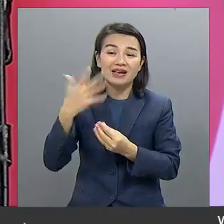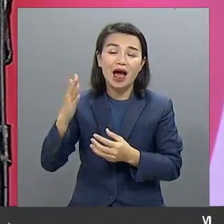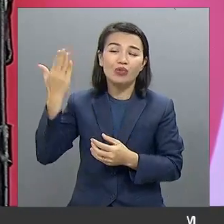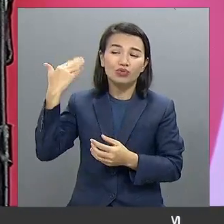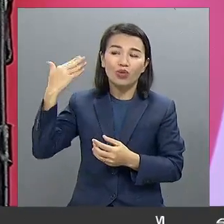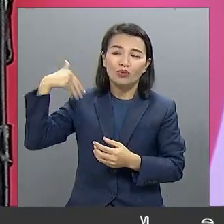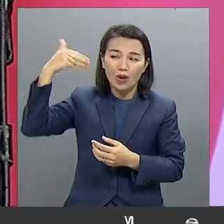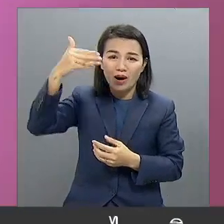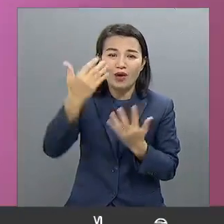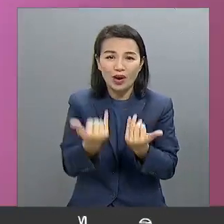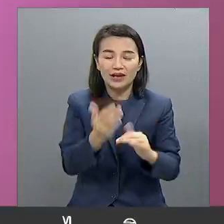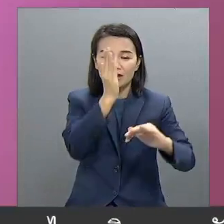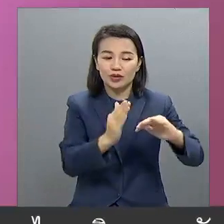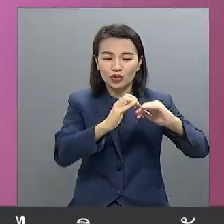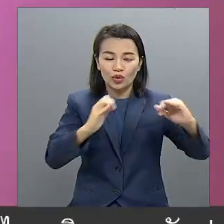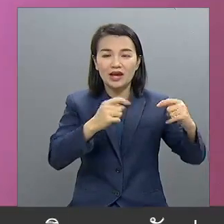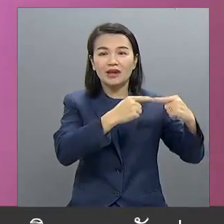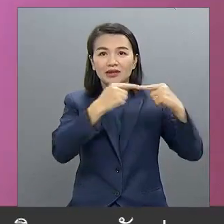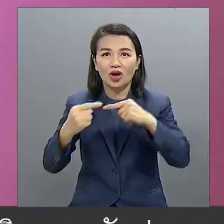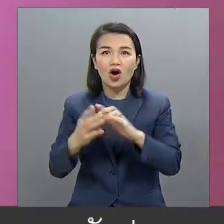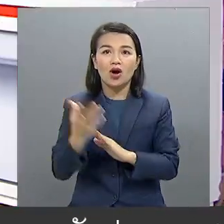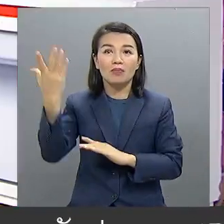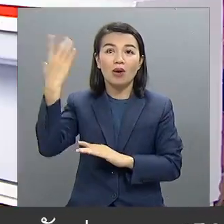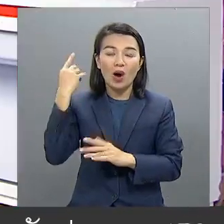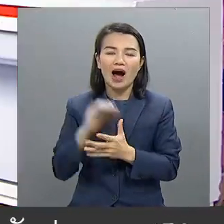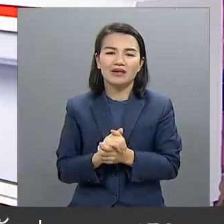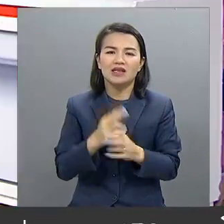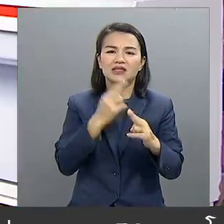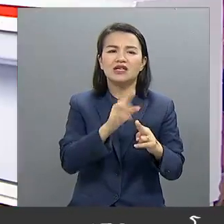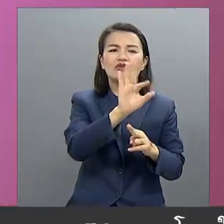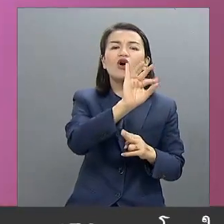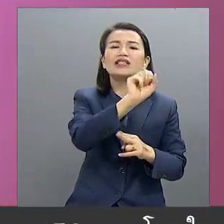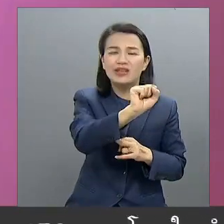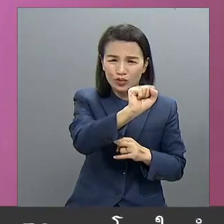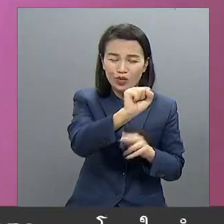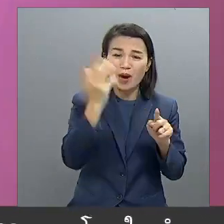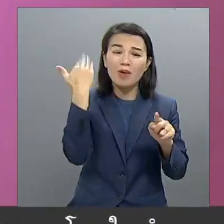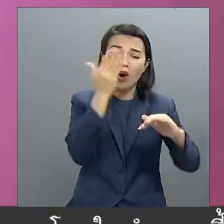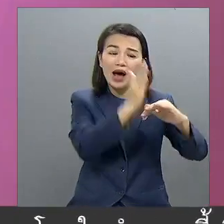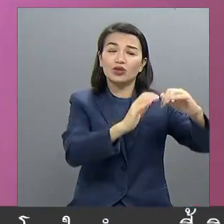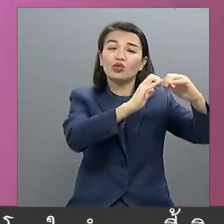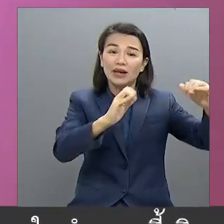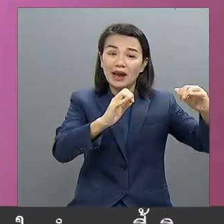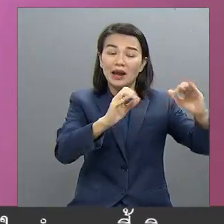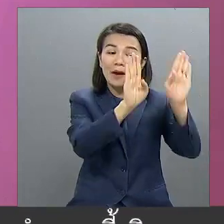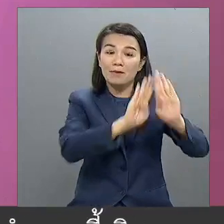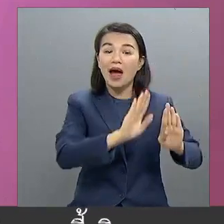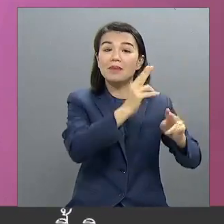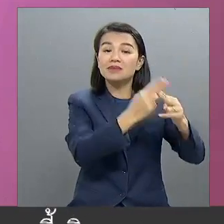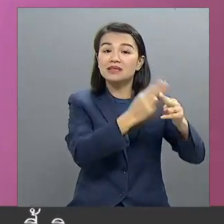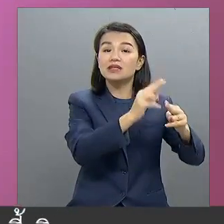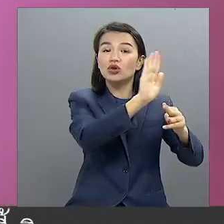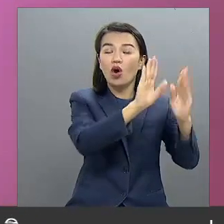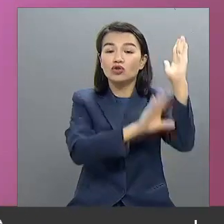ี้จัดต่อเมวารูเชภัอะไรนะ Fossilใช่ไ-ุเรียน Fossilวันนี้คลคผชมเรามารู้จกกับอีก1,